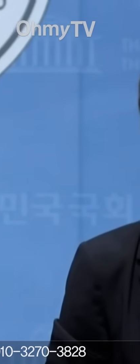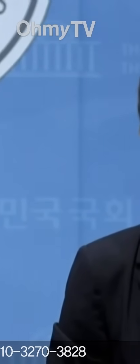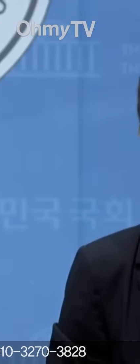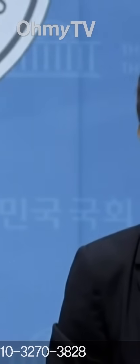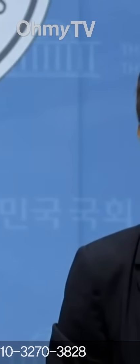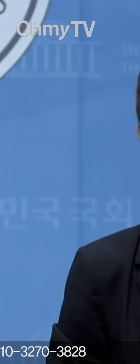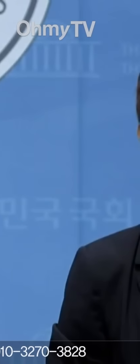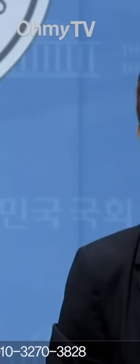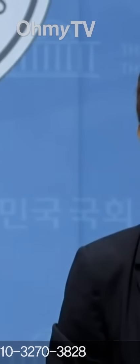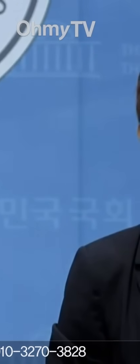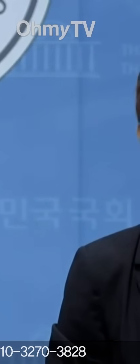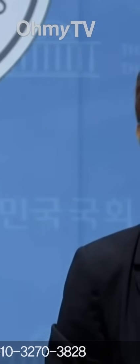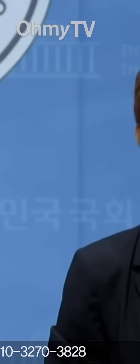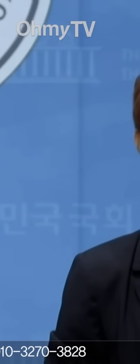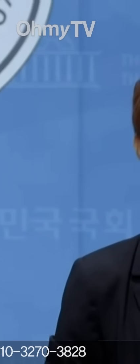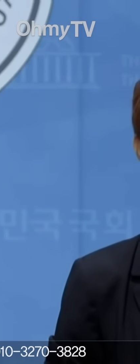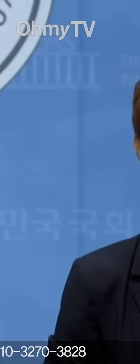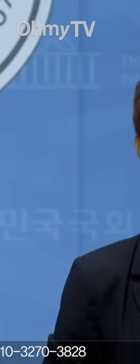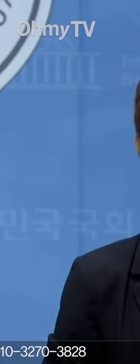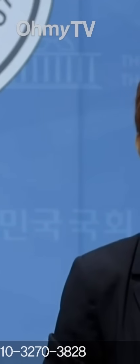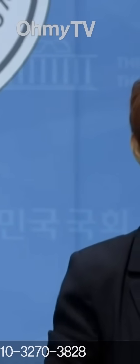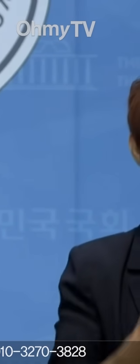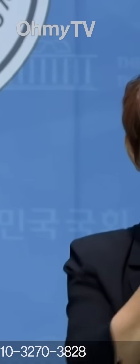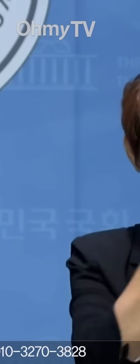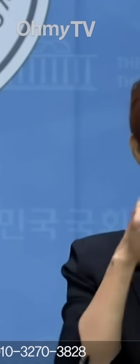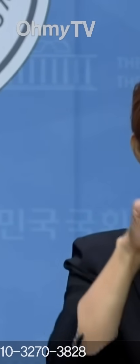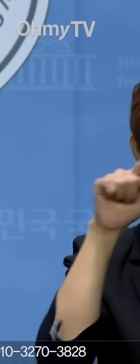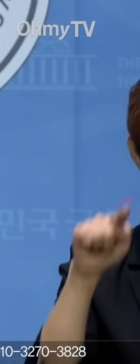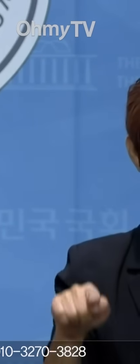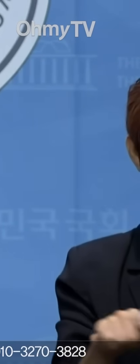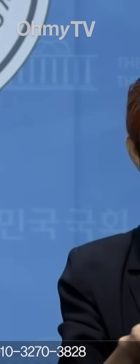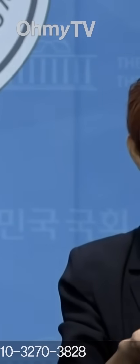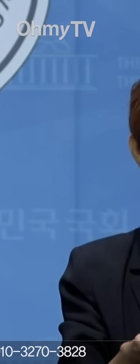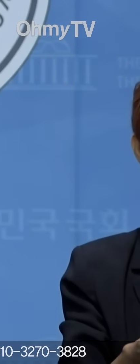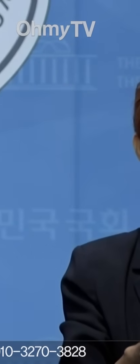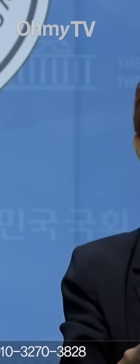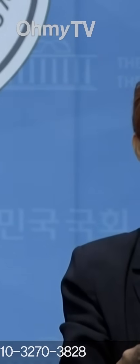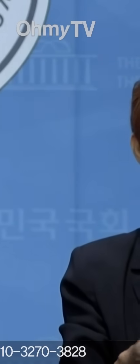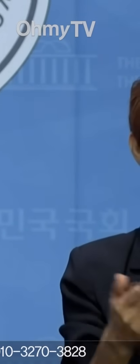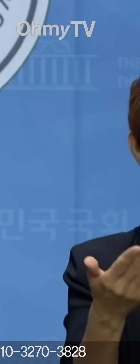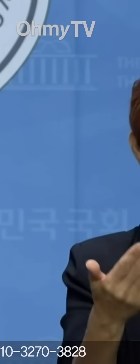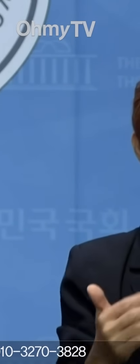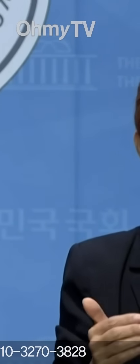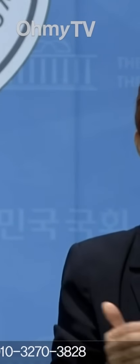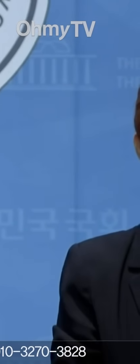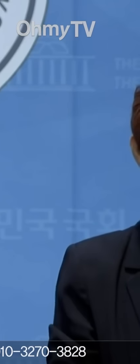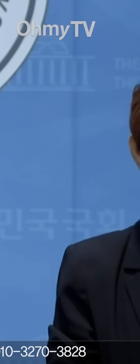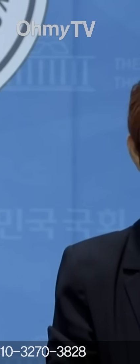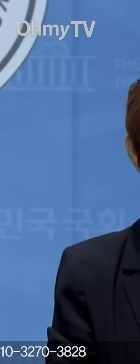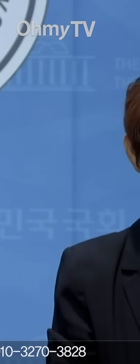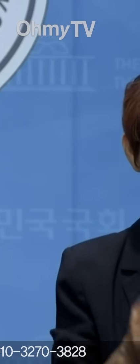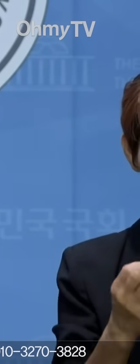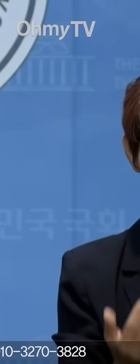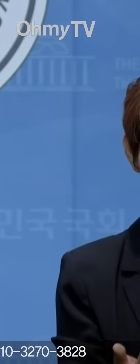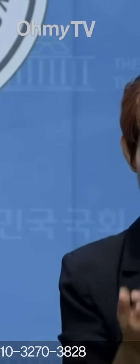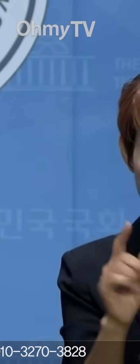평택시병 국회의원 김현정입니다. 영수증을 검찰이 제출받았다고 하고 자금 출처와 흐름을